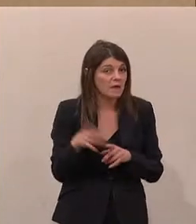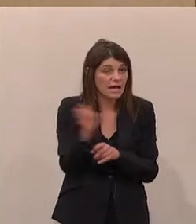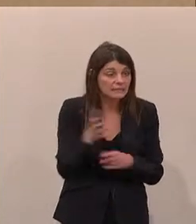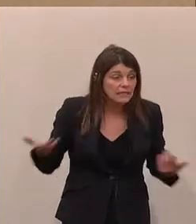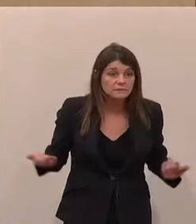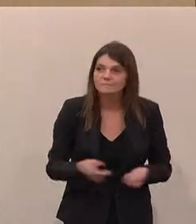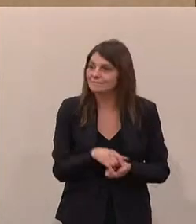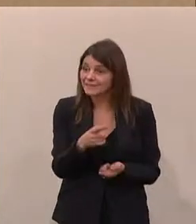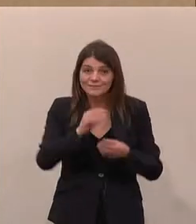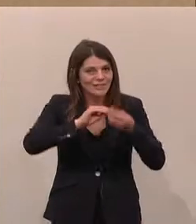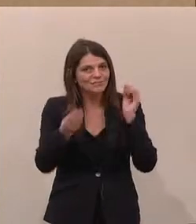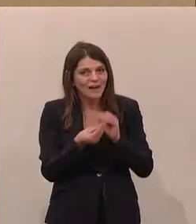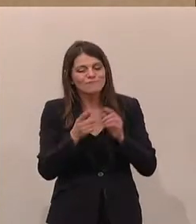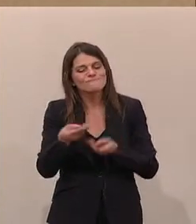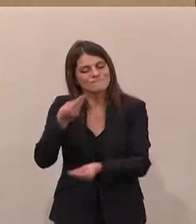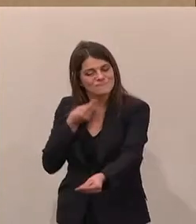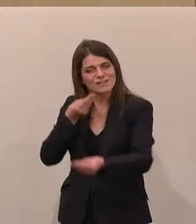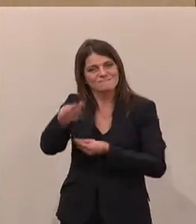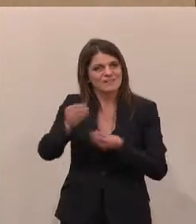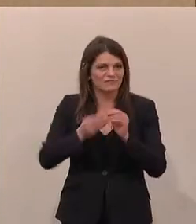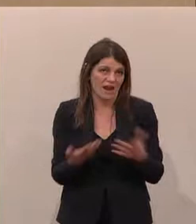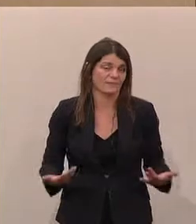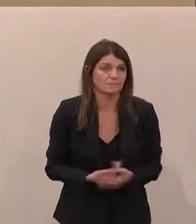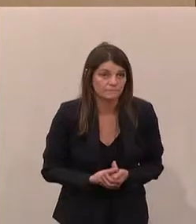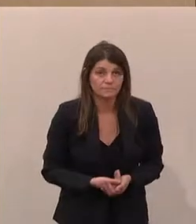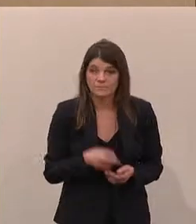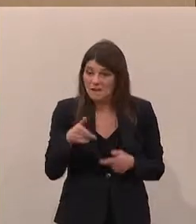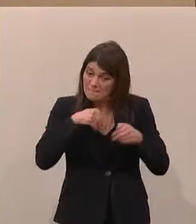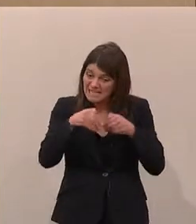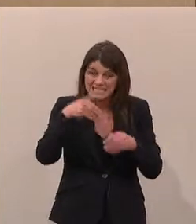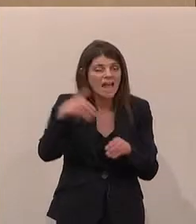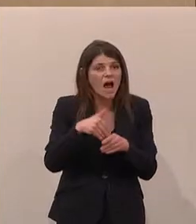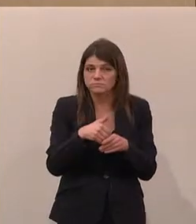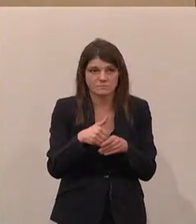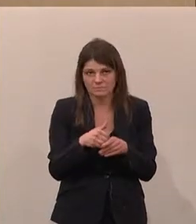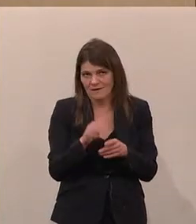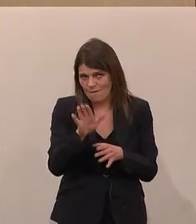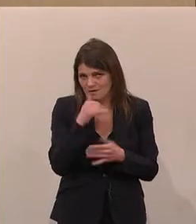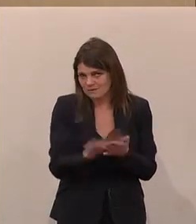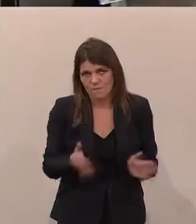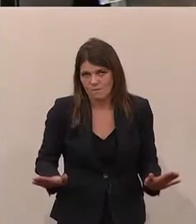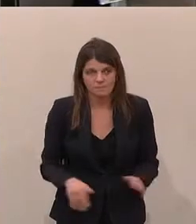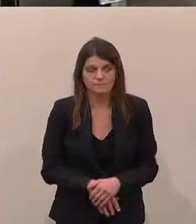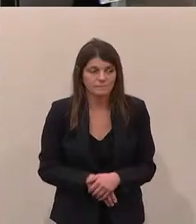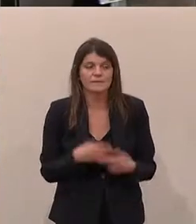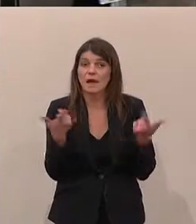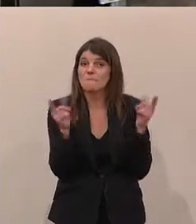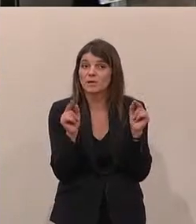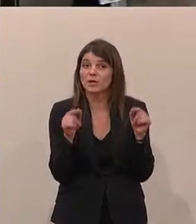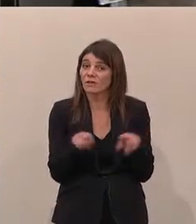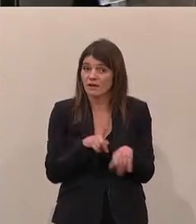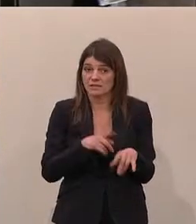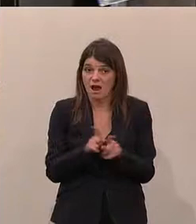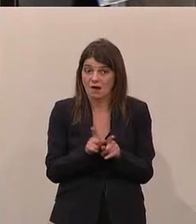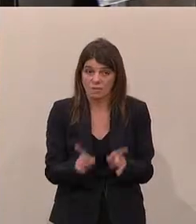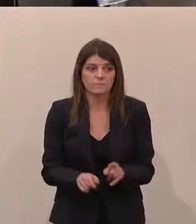Das ist Geschäft und Gegengeschäft. Und das hat in einem Ministerium nichts verloren. Und das heißt